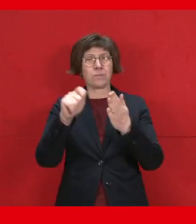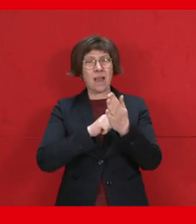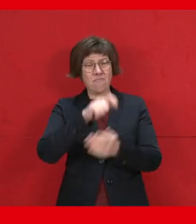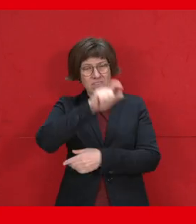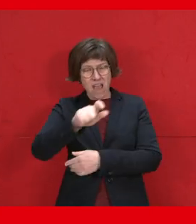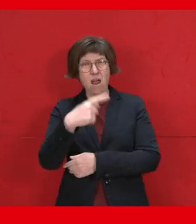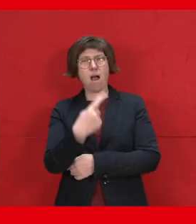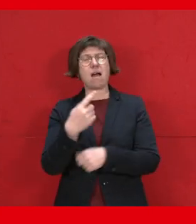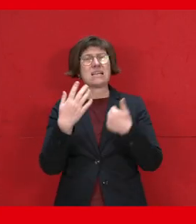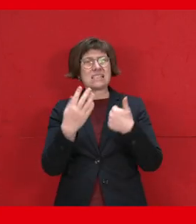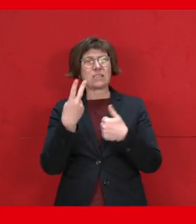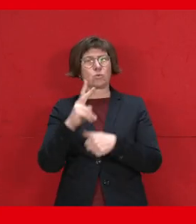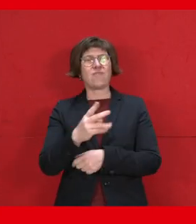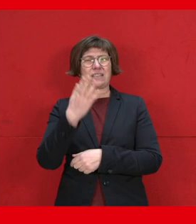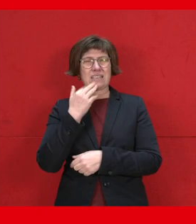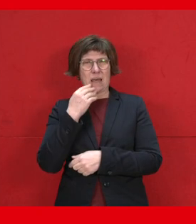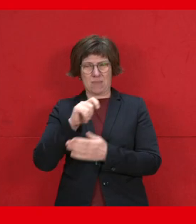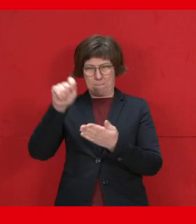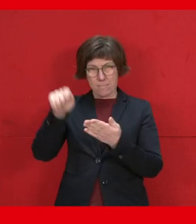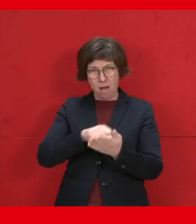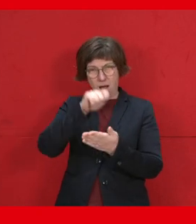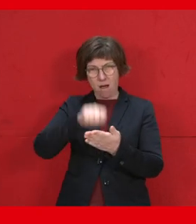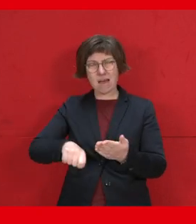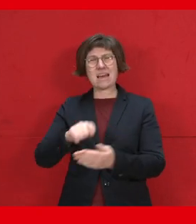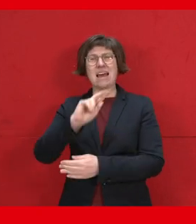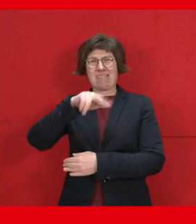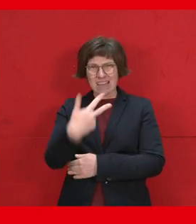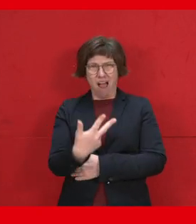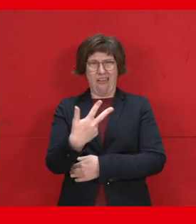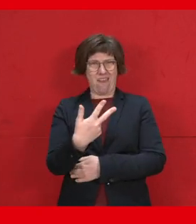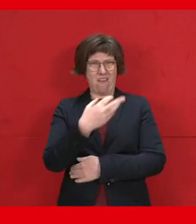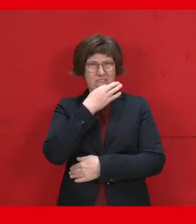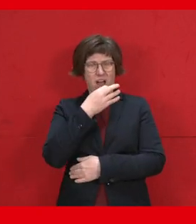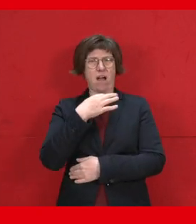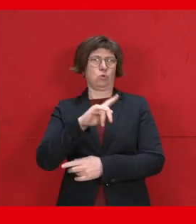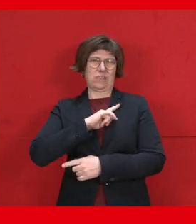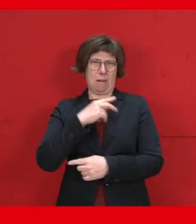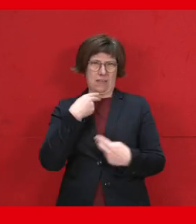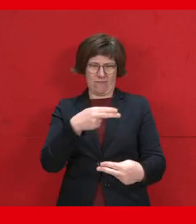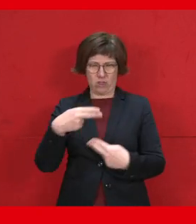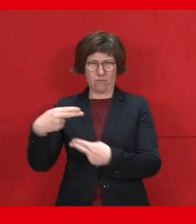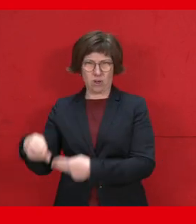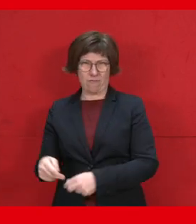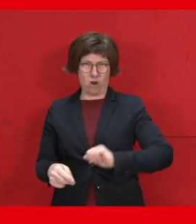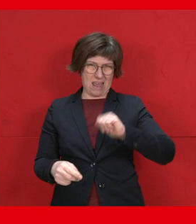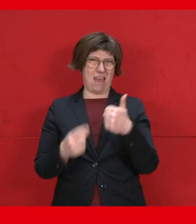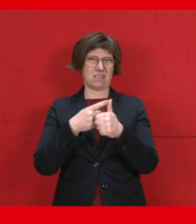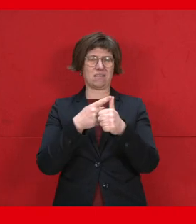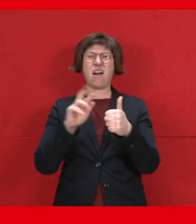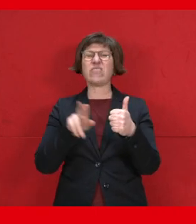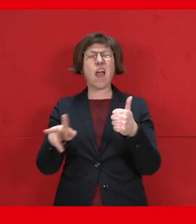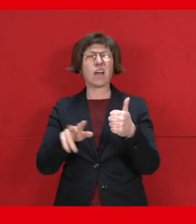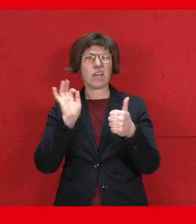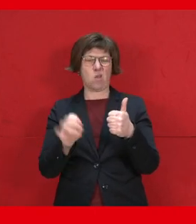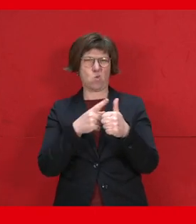am 26. September, wenn sie ihr Kreuz machen, für sich drei Fragen beantworten. Die erste Frage ist, wer regiert